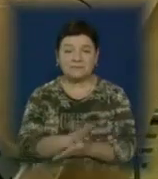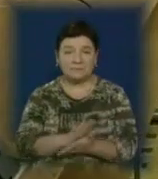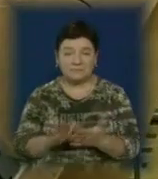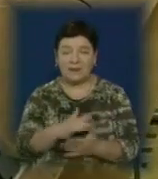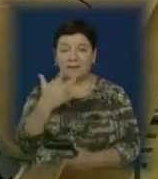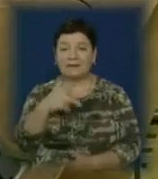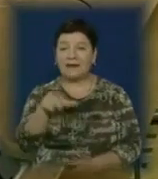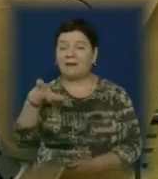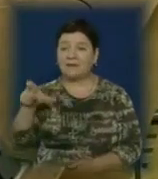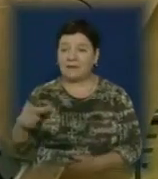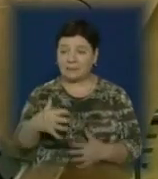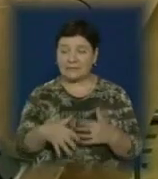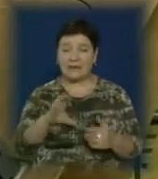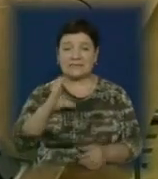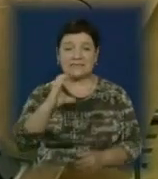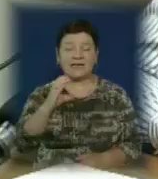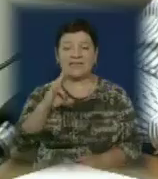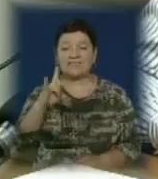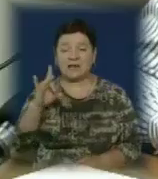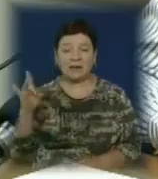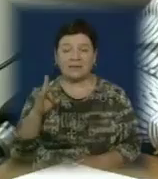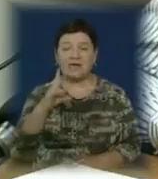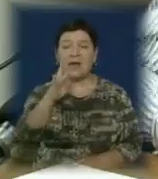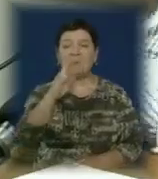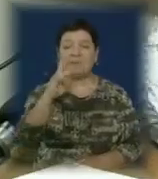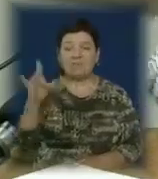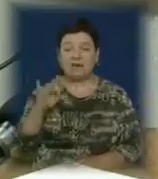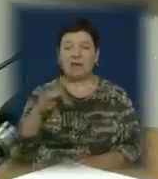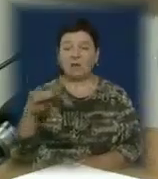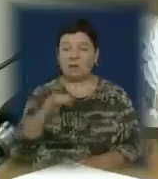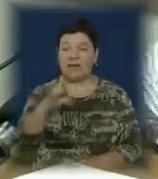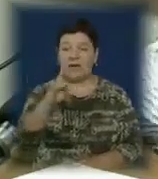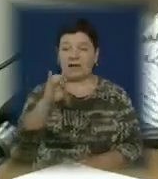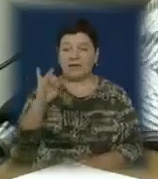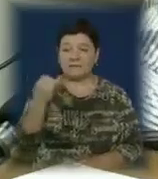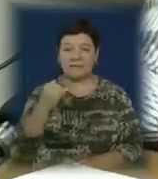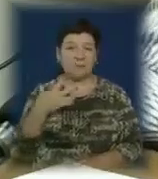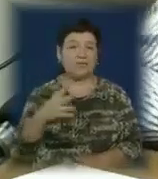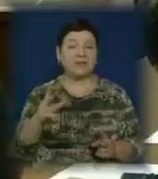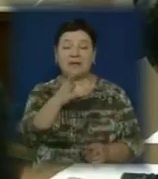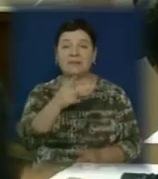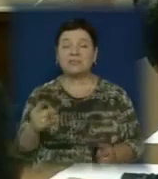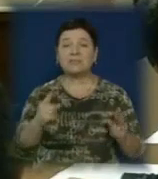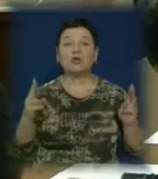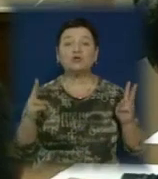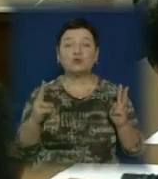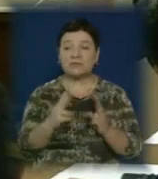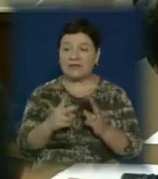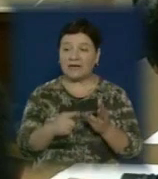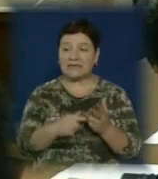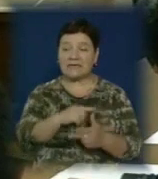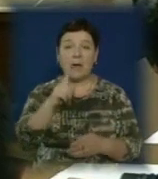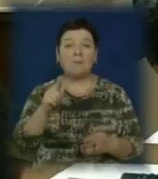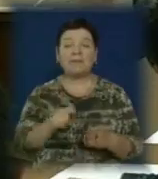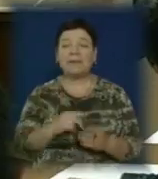три кандидати. Серед них Сергій Шаранич, Василь Рябінчак та Юрій Рахівський. Під час зустрічі з останнім громада поставила низку питань,